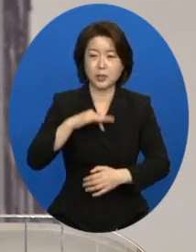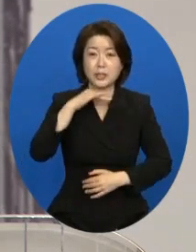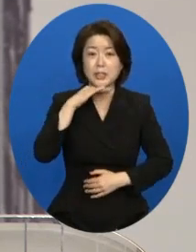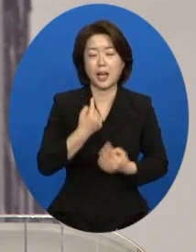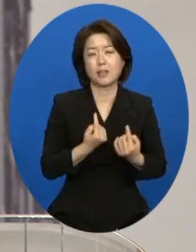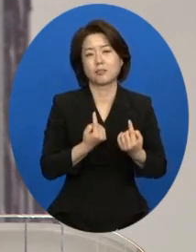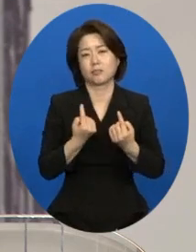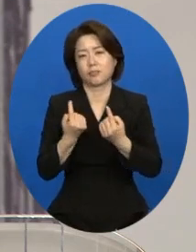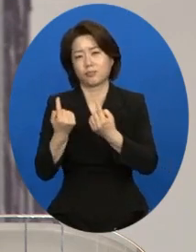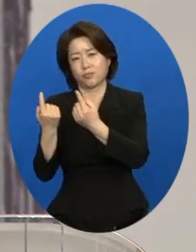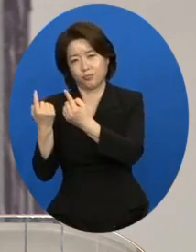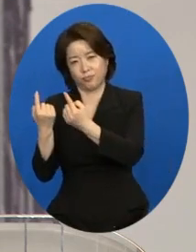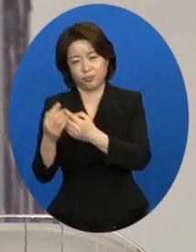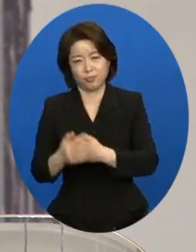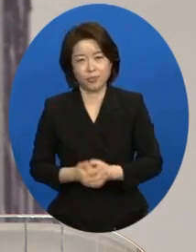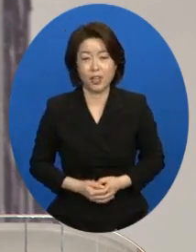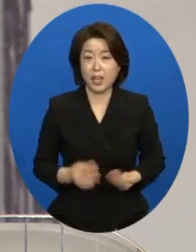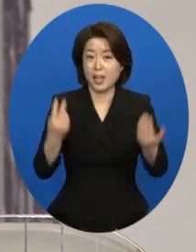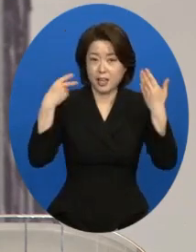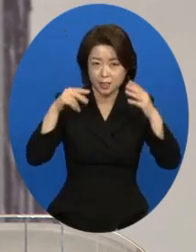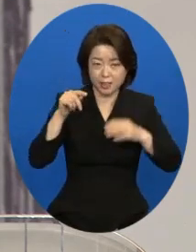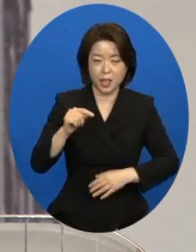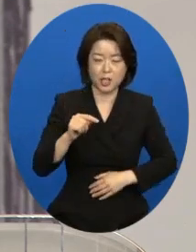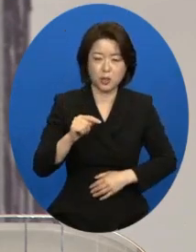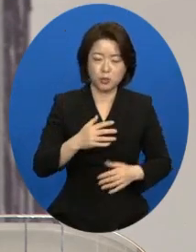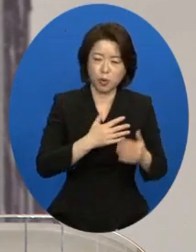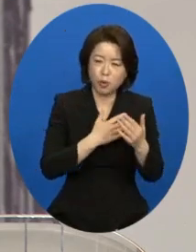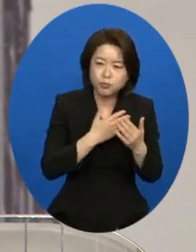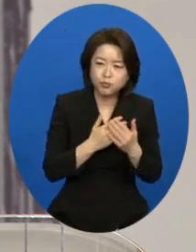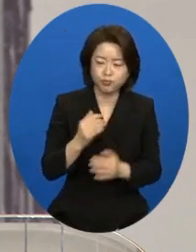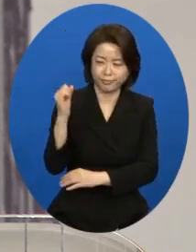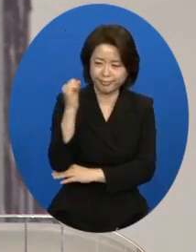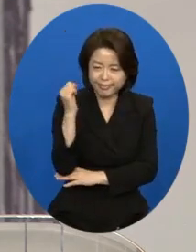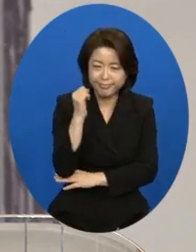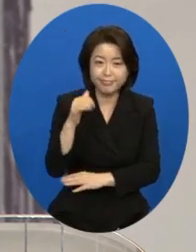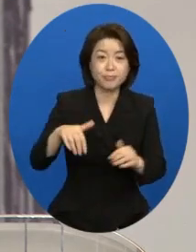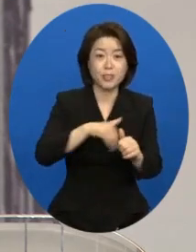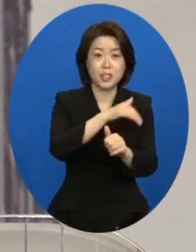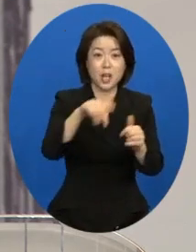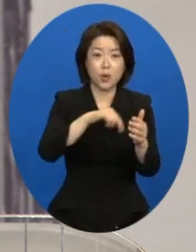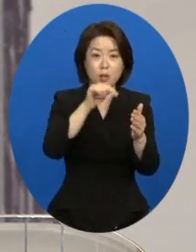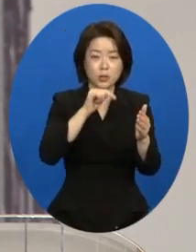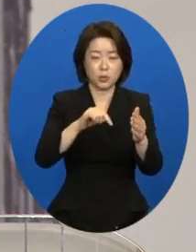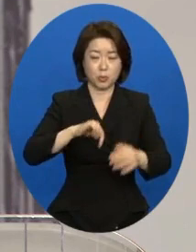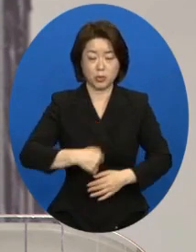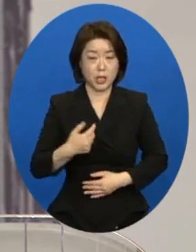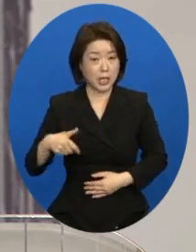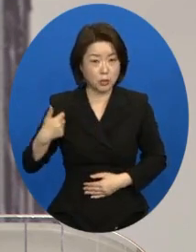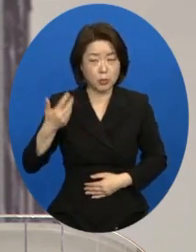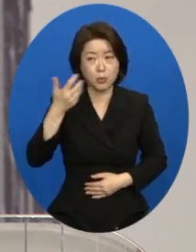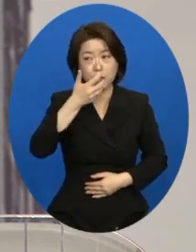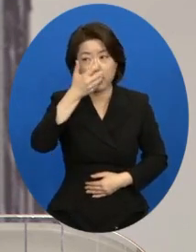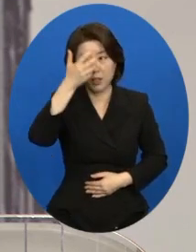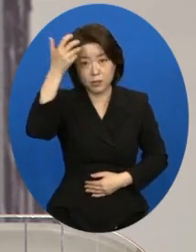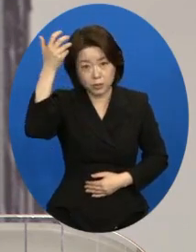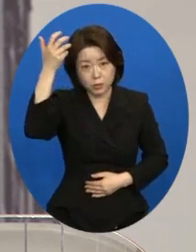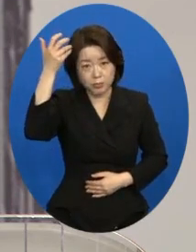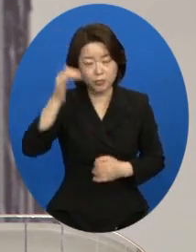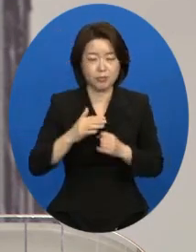들어갑니다. 그리고 다니엘 역시도 불안하고 흔들렸던 상황 속에서 자신도 모르게 꿈을 꾼 것인데